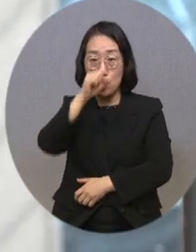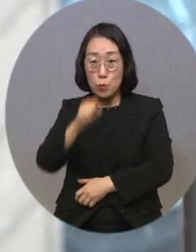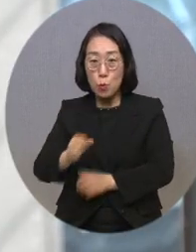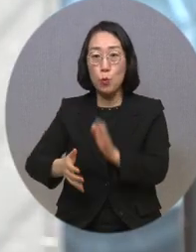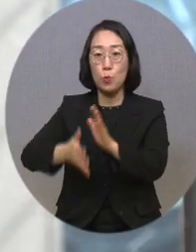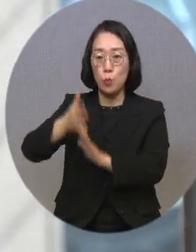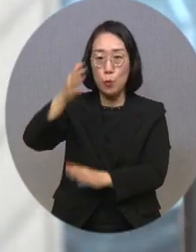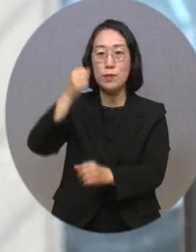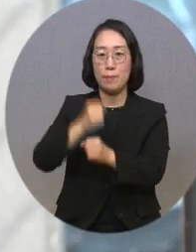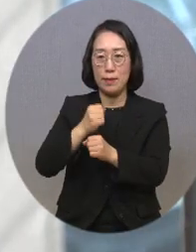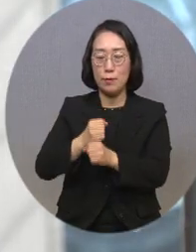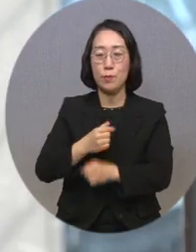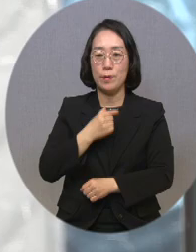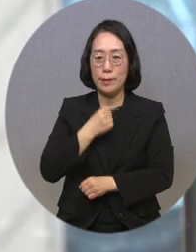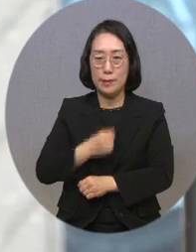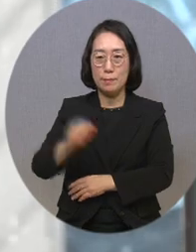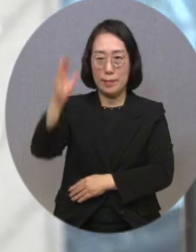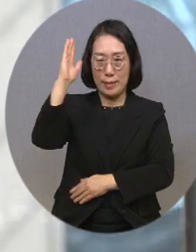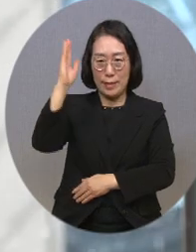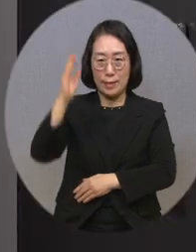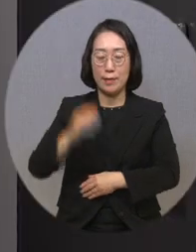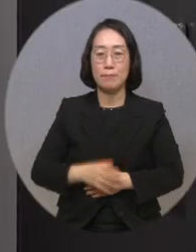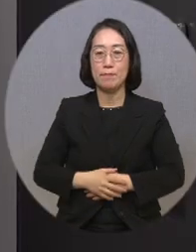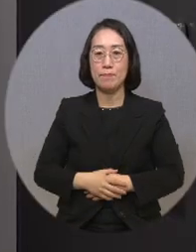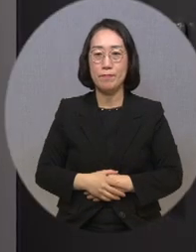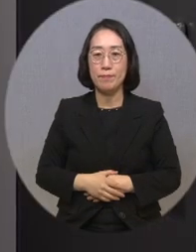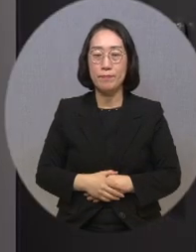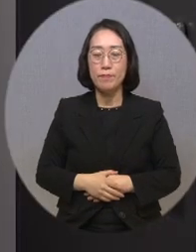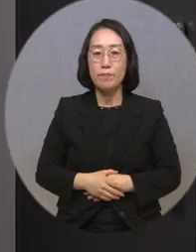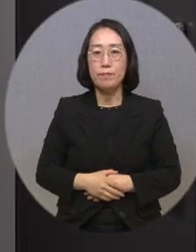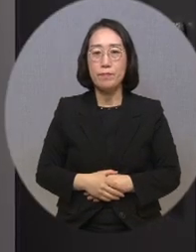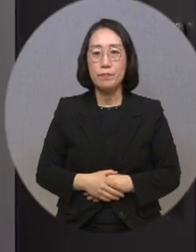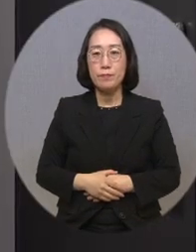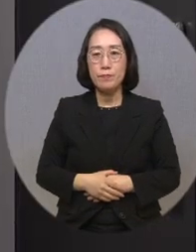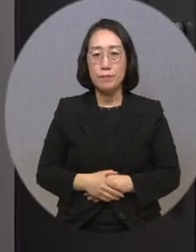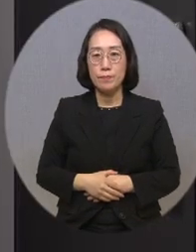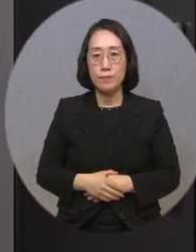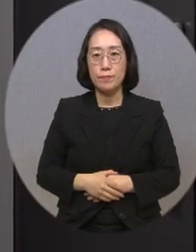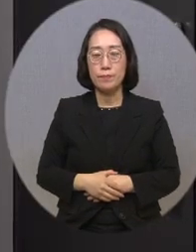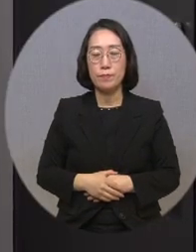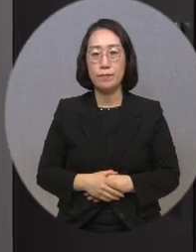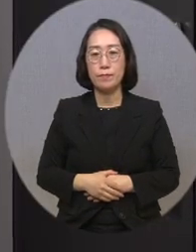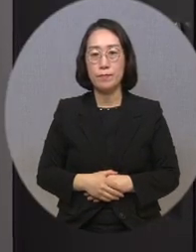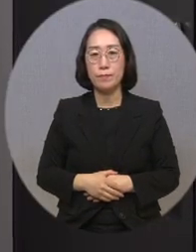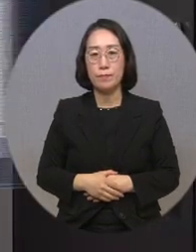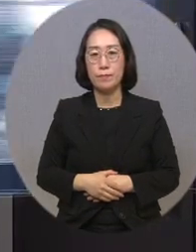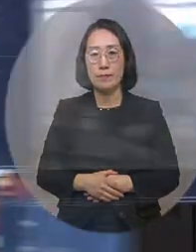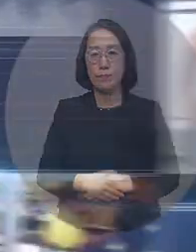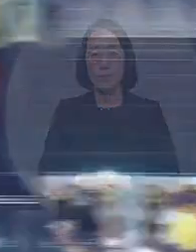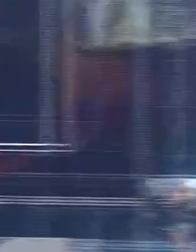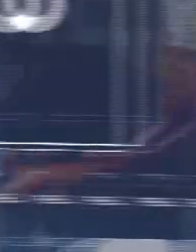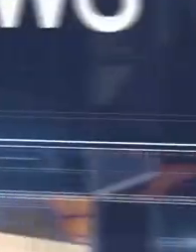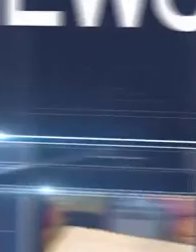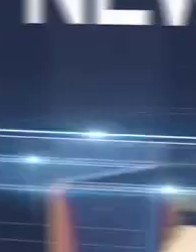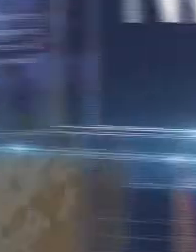도시로 만들어 나가겠다고 말했습니다. 복지TV 뉴스 김현주입니다.